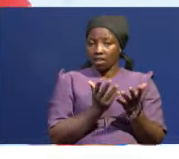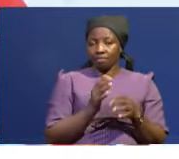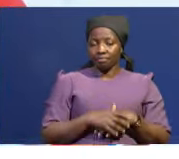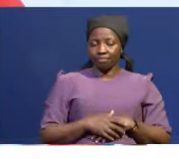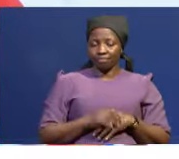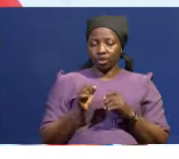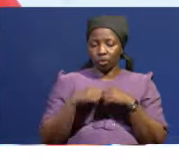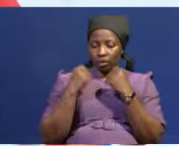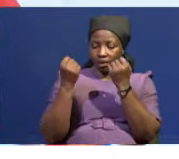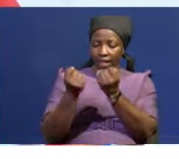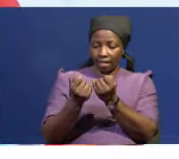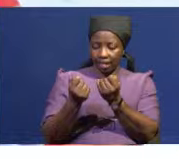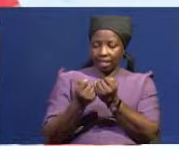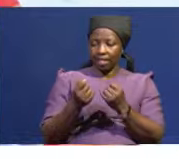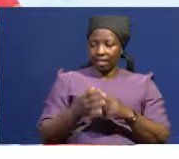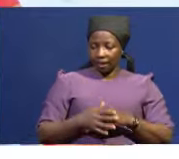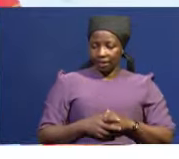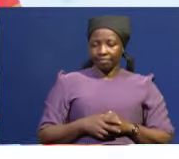society,